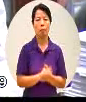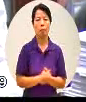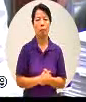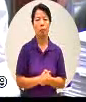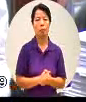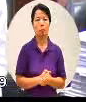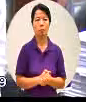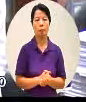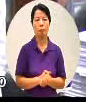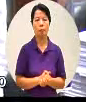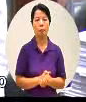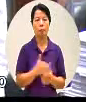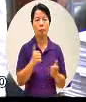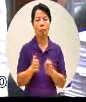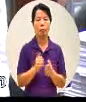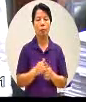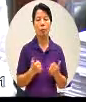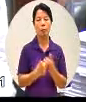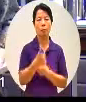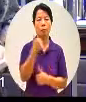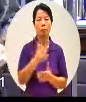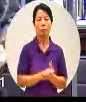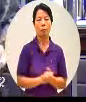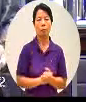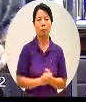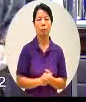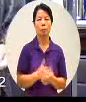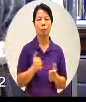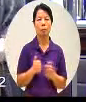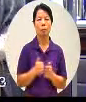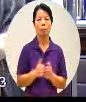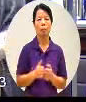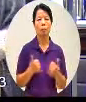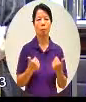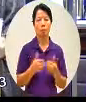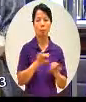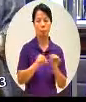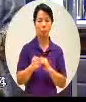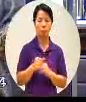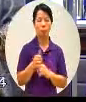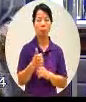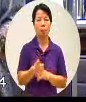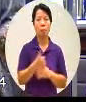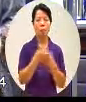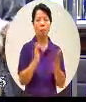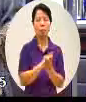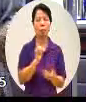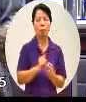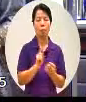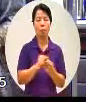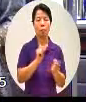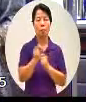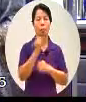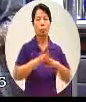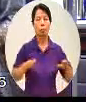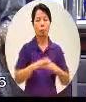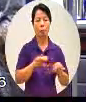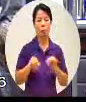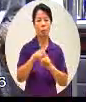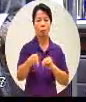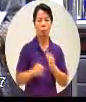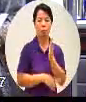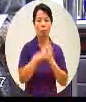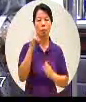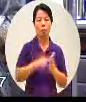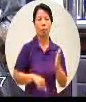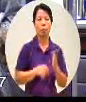长当。 好，谢谢议长，谢谢陆议员吼。永安地区饮水的问题，我想陆议员拢较